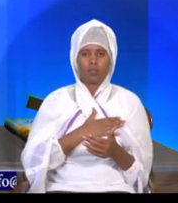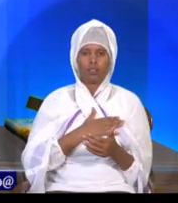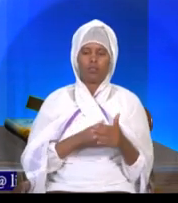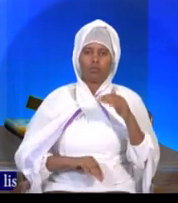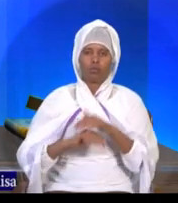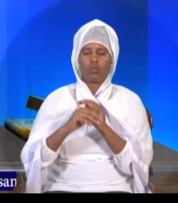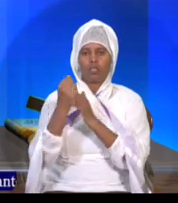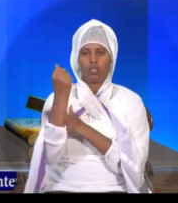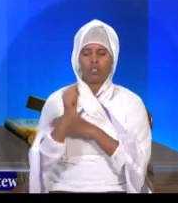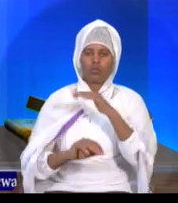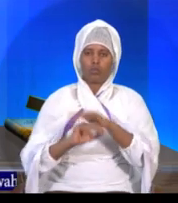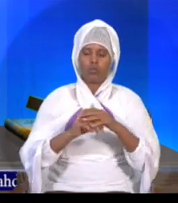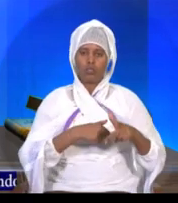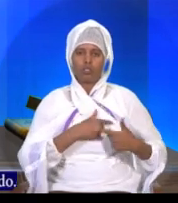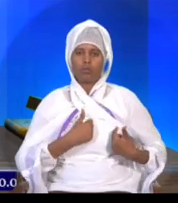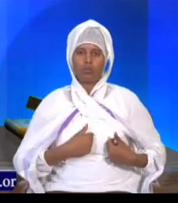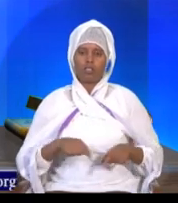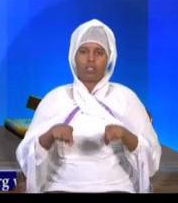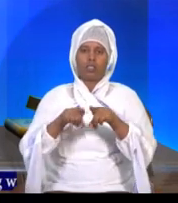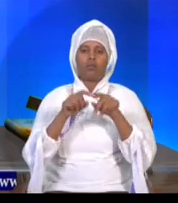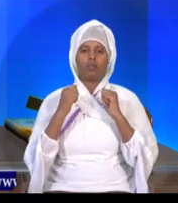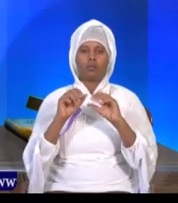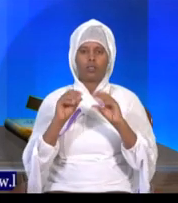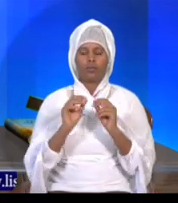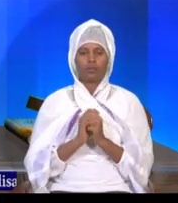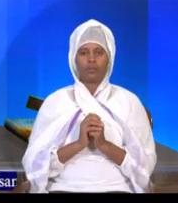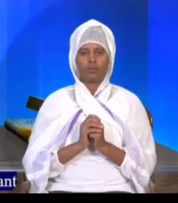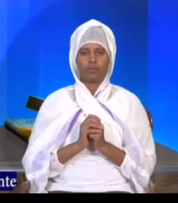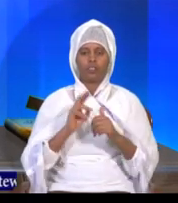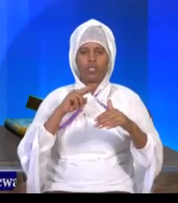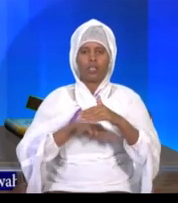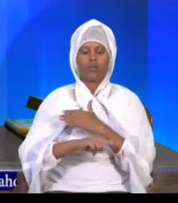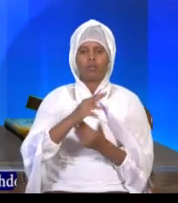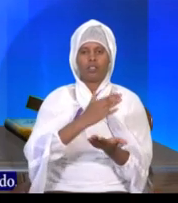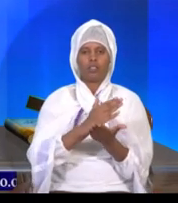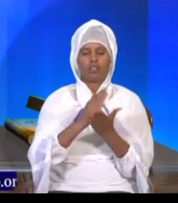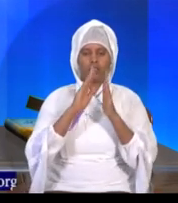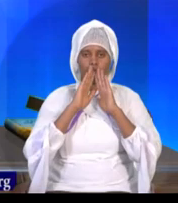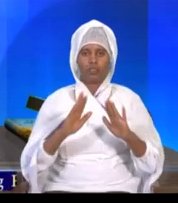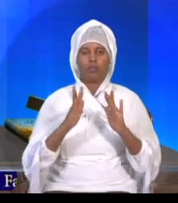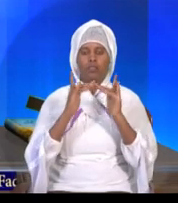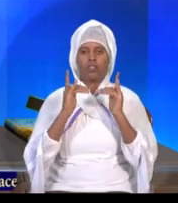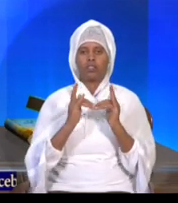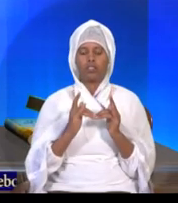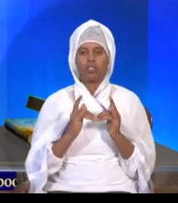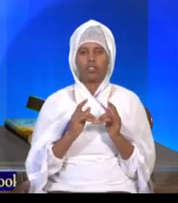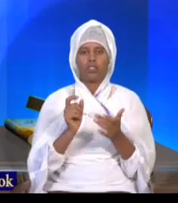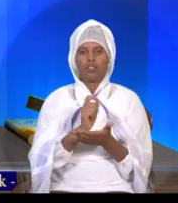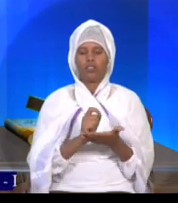ኣምና ብምሉእ ሓይልና ብምሉእ ልብና ክንቀርብ ይግባእ ኣብ ታሪክ ናይ ቅዱስ